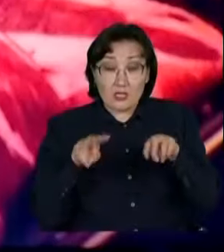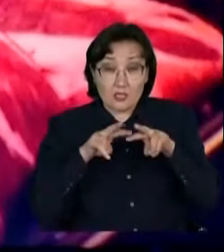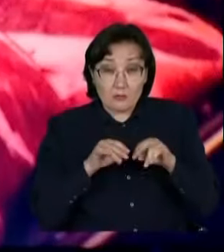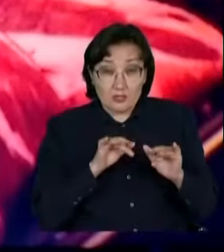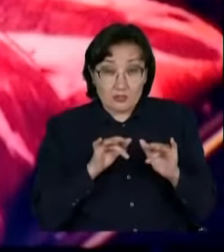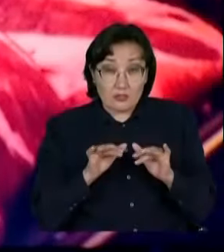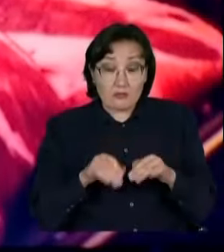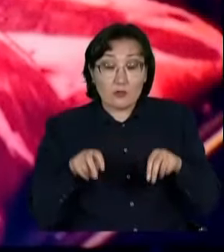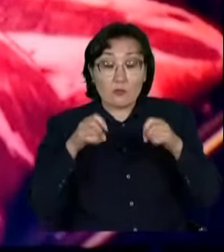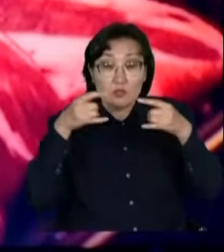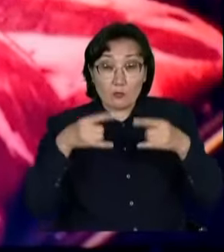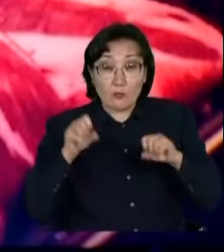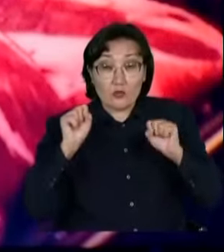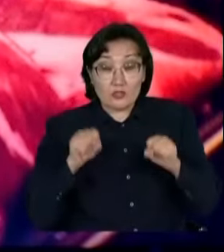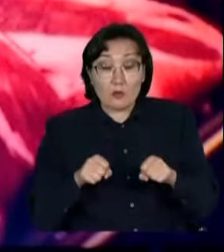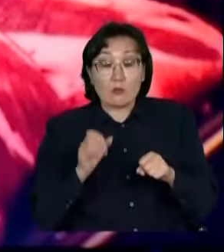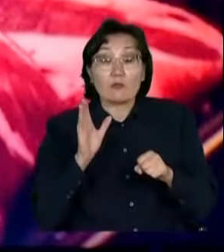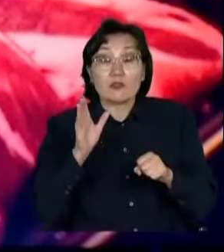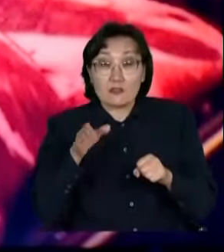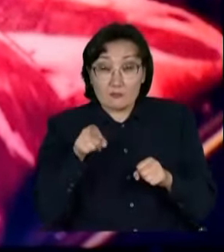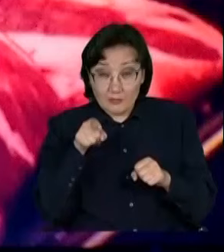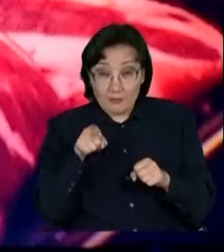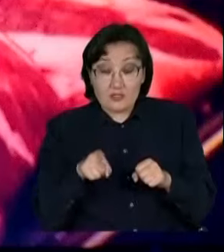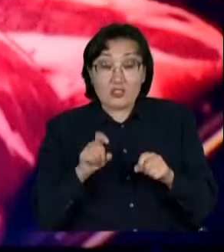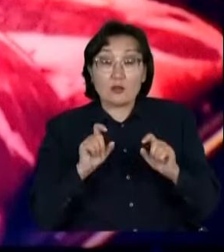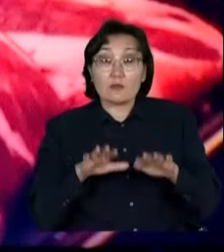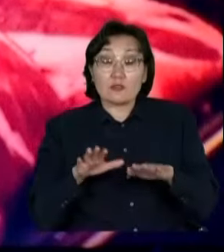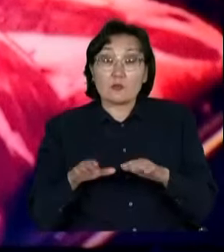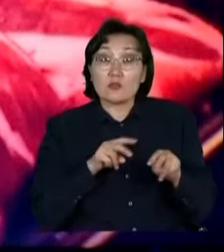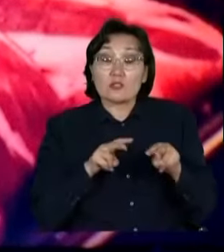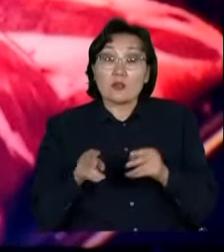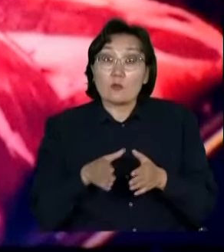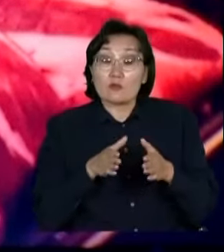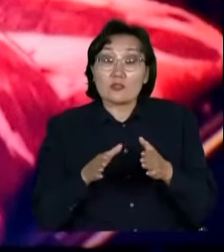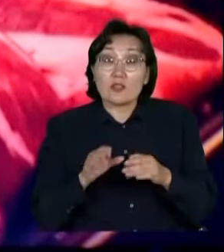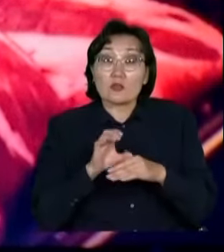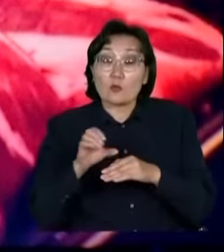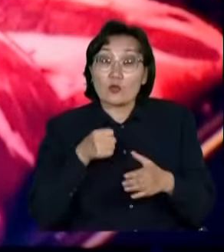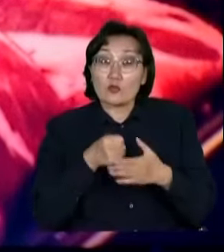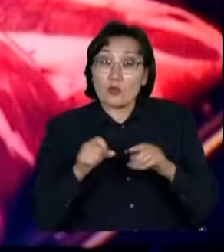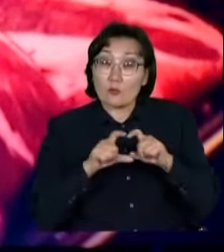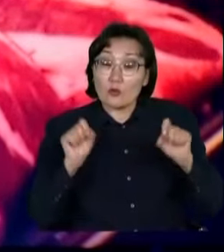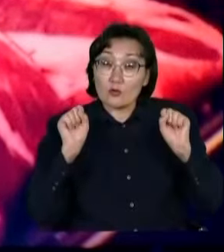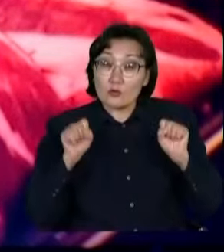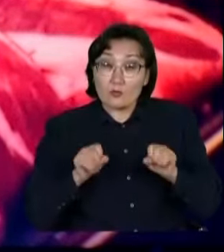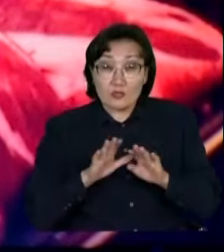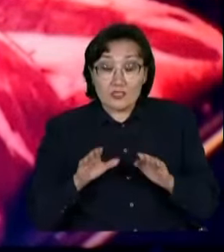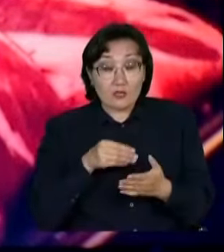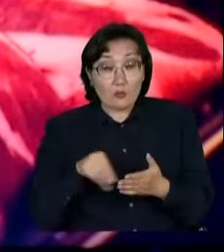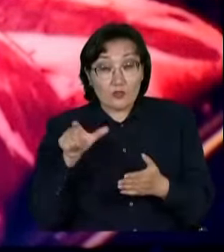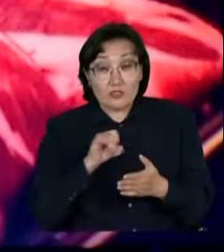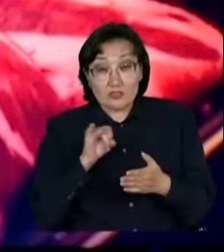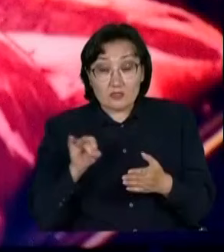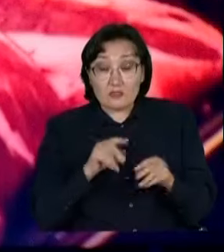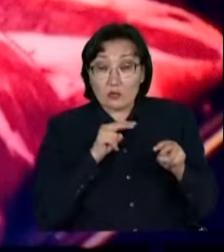экспертизах. Отсканировать его можно будет прямо с прилавка. А вот отслеживать путь товара до магазина при этом смогут не только покупатели, но